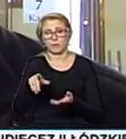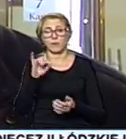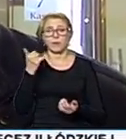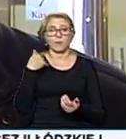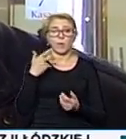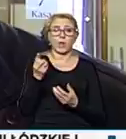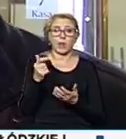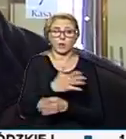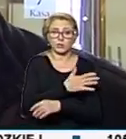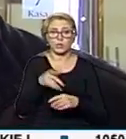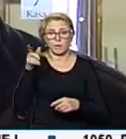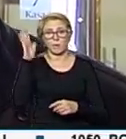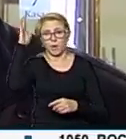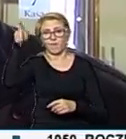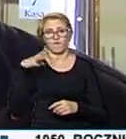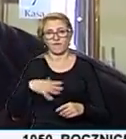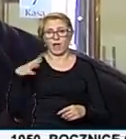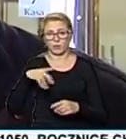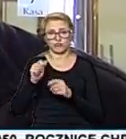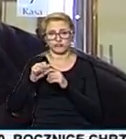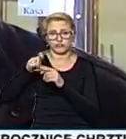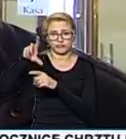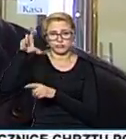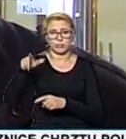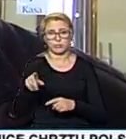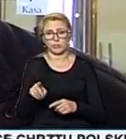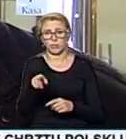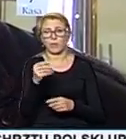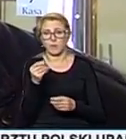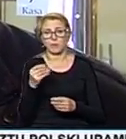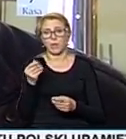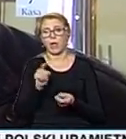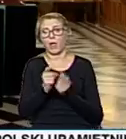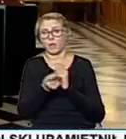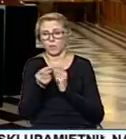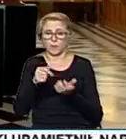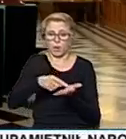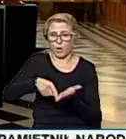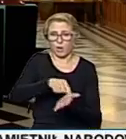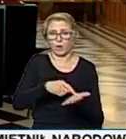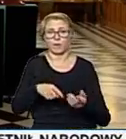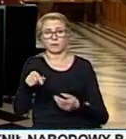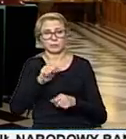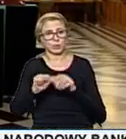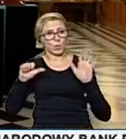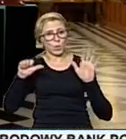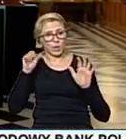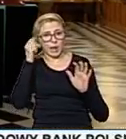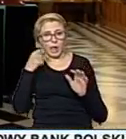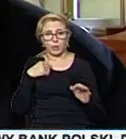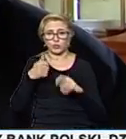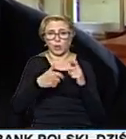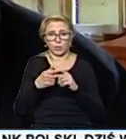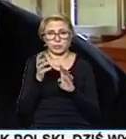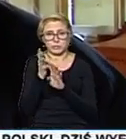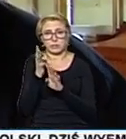emisja zrobiona, to później idzie to wartość do góry, tak? Tych banknotów bądź monet. Jestem od 6 rano w kolejce i cały